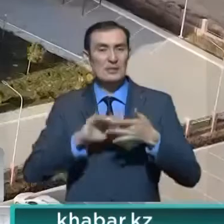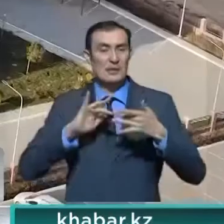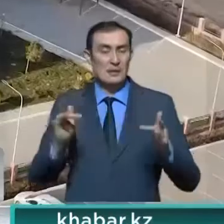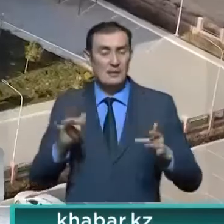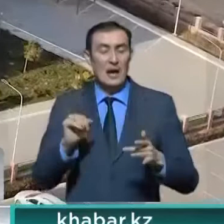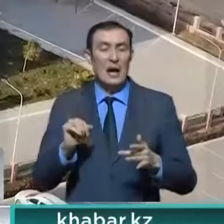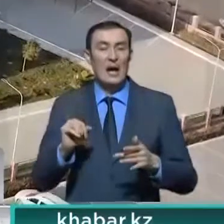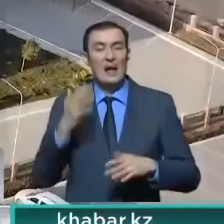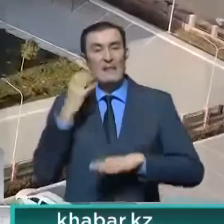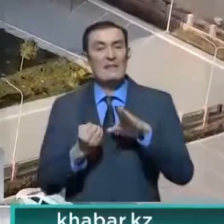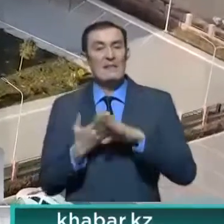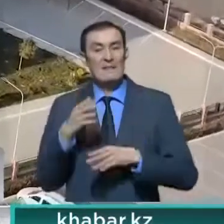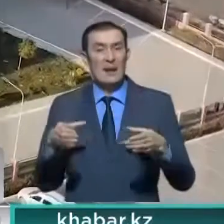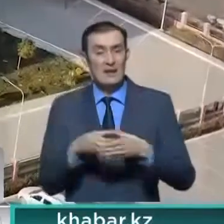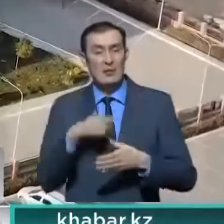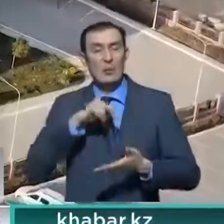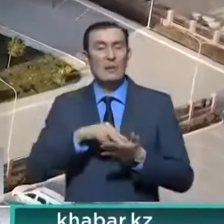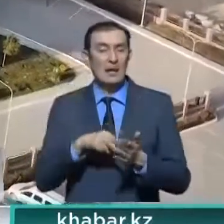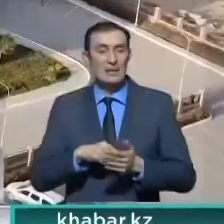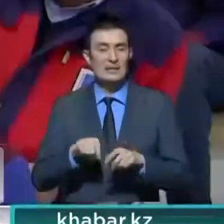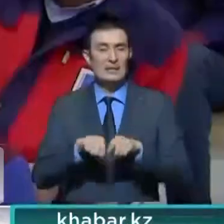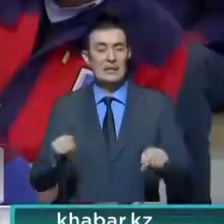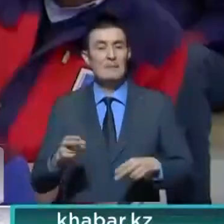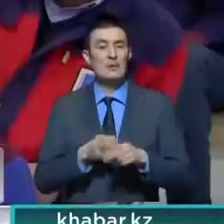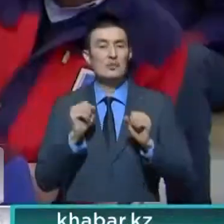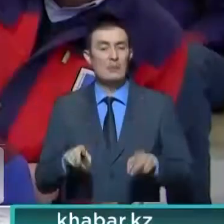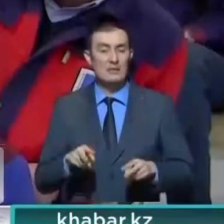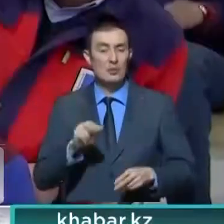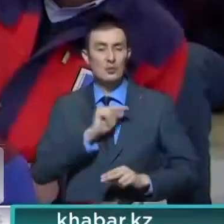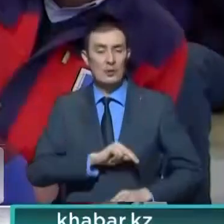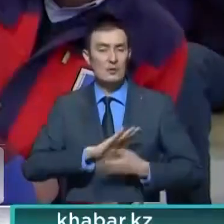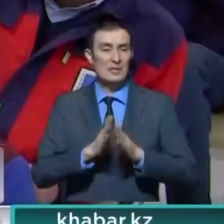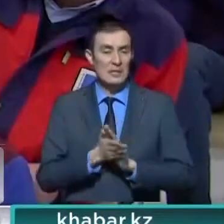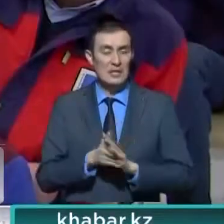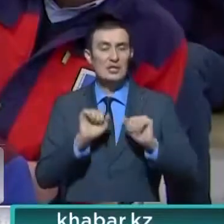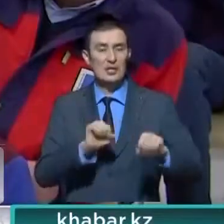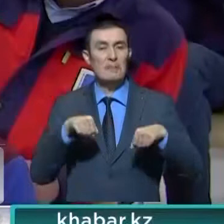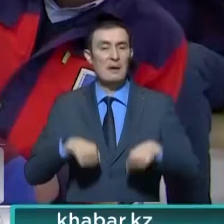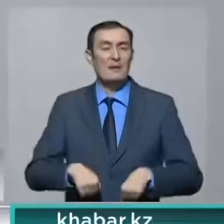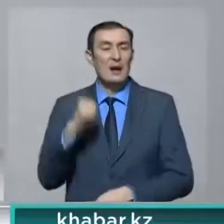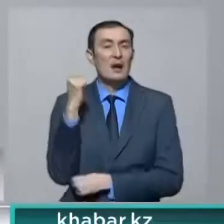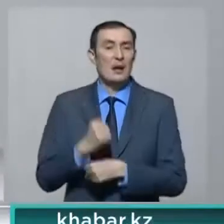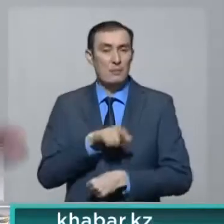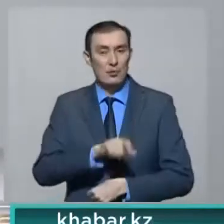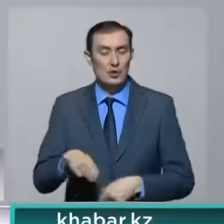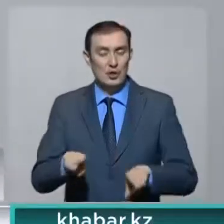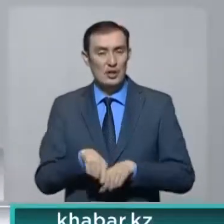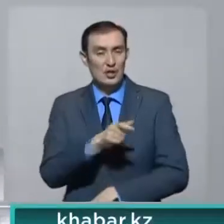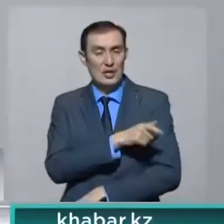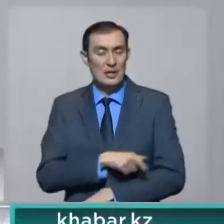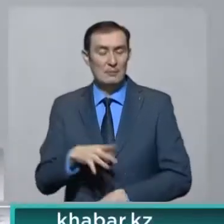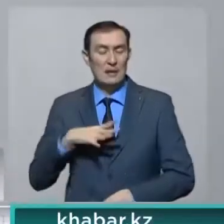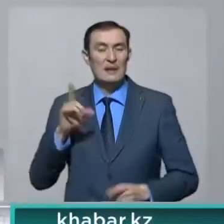региона сторонники Токаева рассказали о планах по созданию безопасной трудовой среды и защите прав работникам. Кроме того, члены